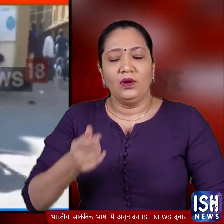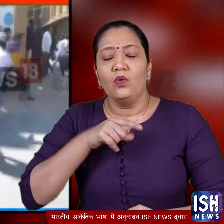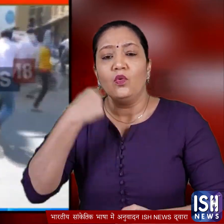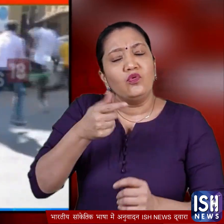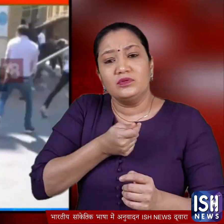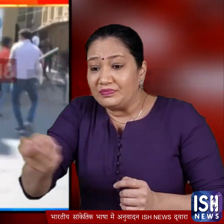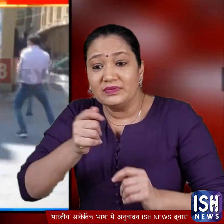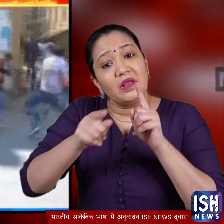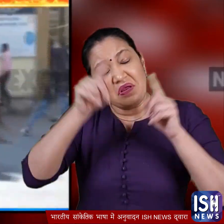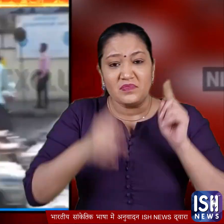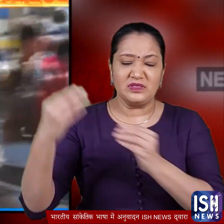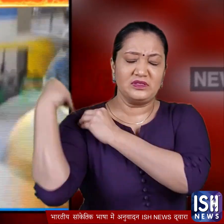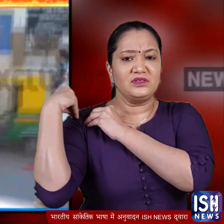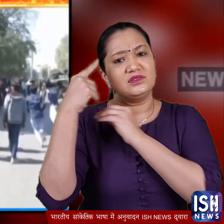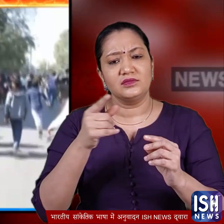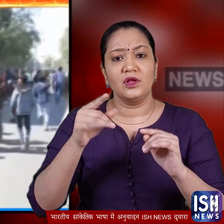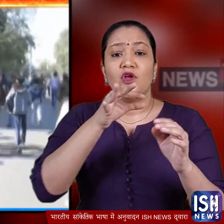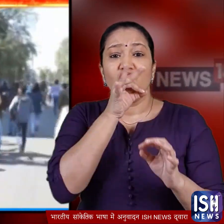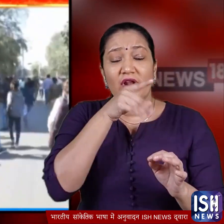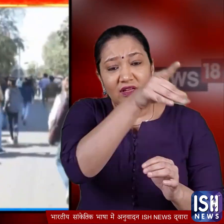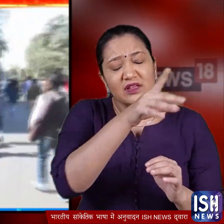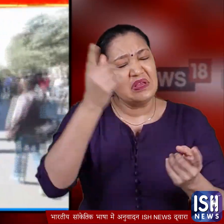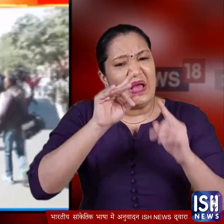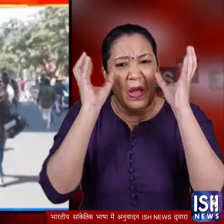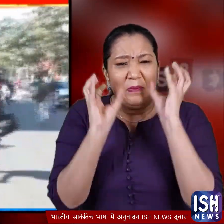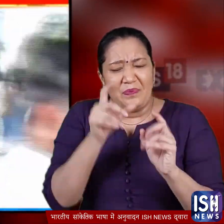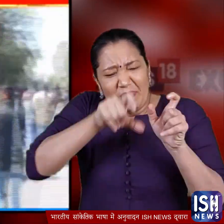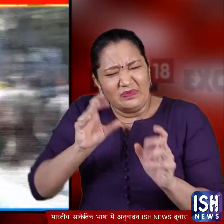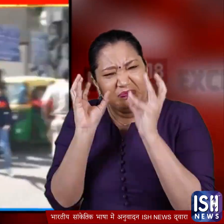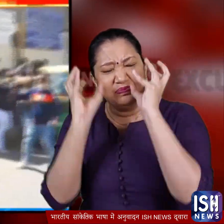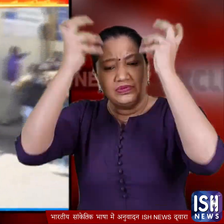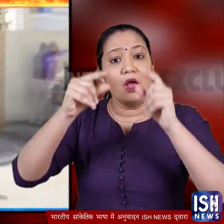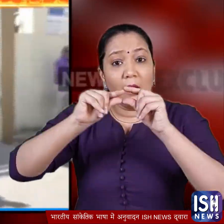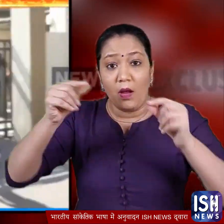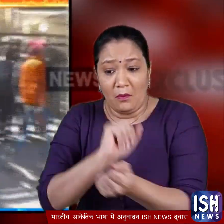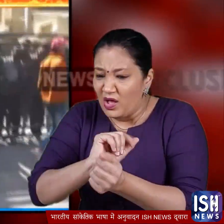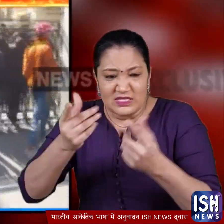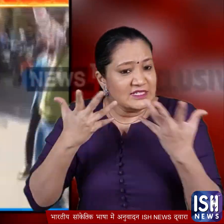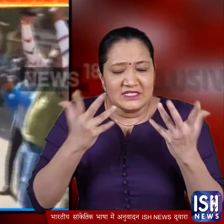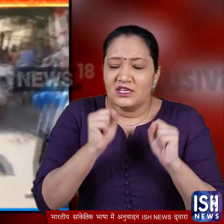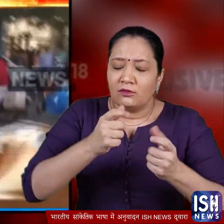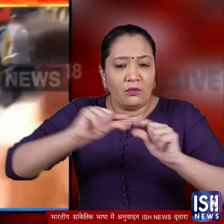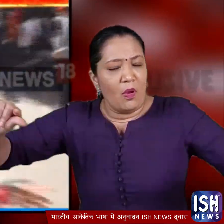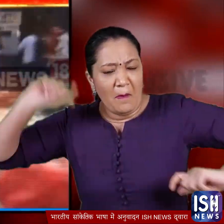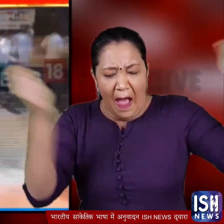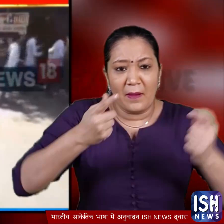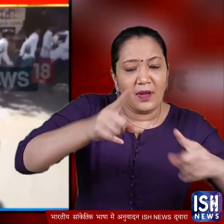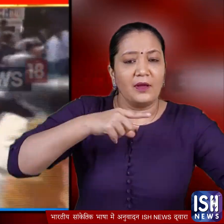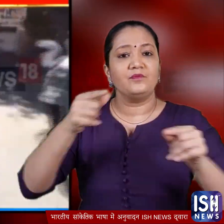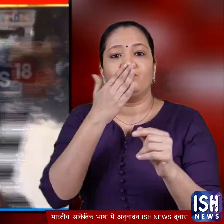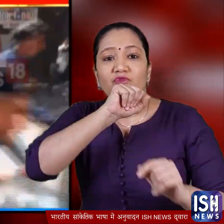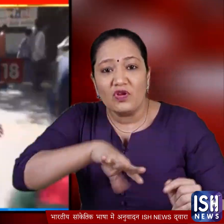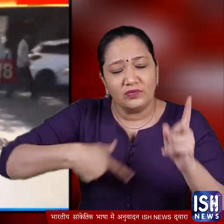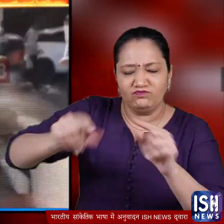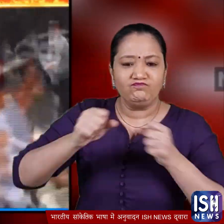और हत्यारों के खिलाफ कड़ी कार्रवाई की मांग करने लगे। सूरत में तो लोगों का गुस्सा ऐसा भड़का कि पुलिस को लाठियां चलानी पड़ गईं। सड़क पर उतरे युवक